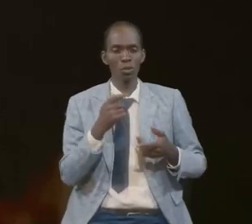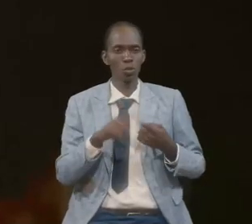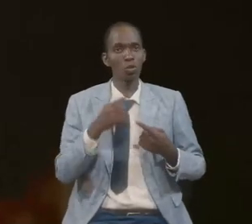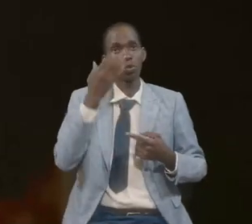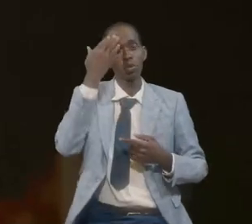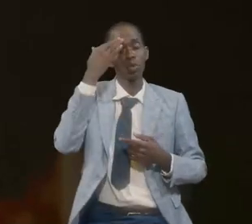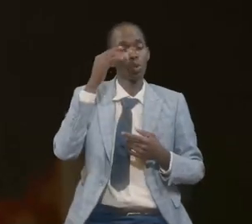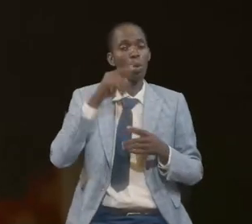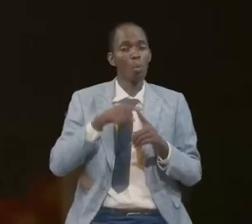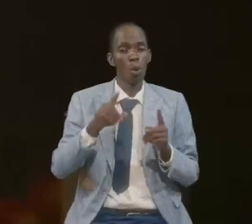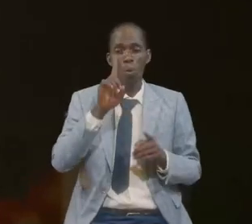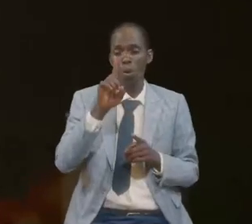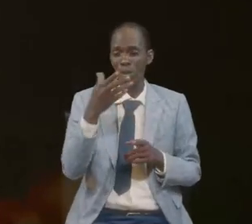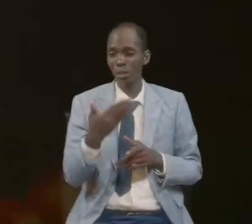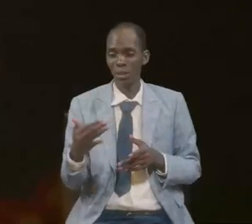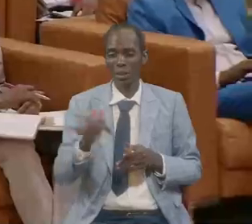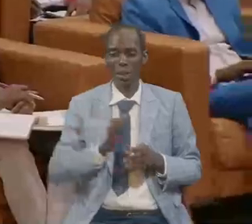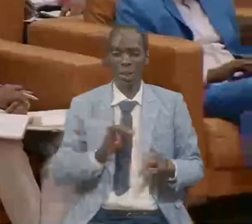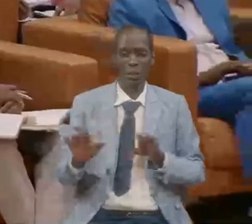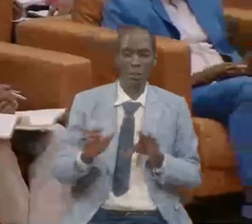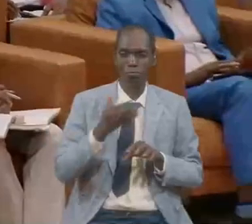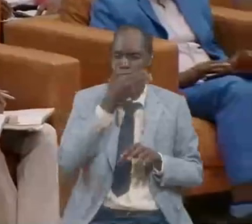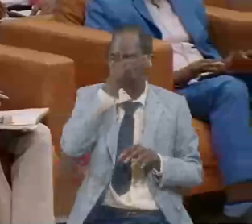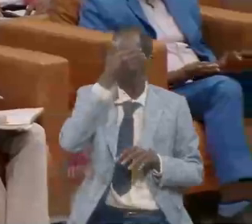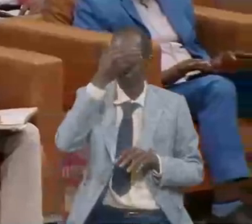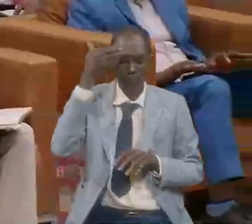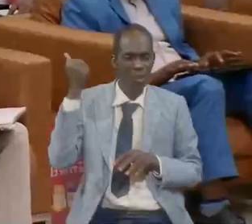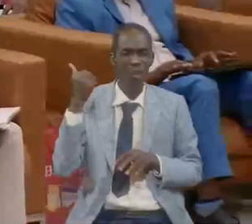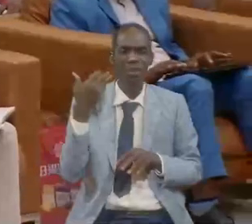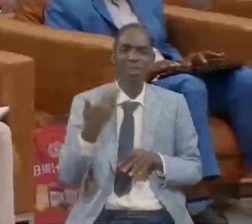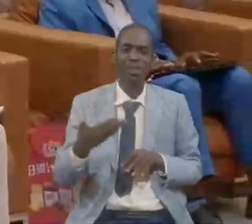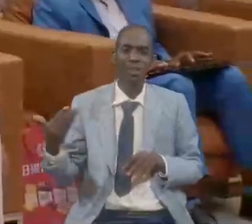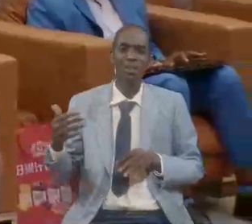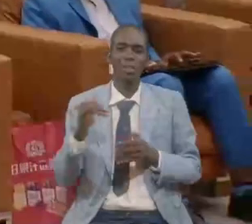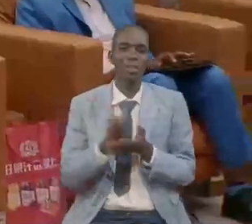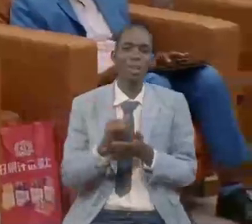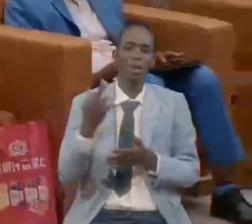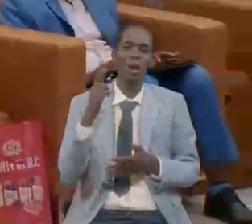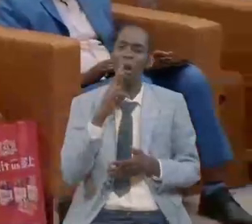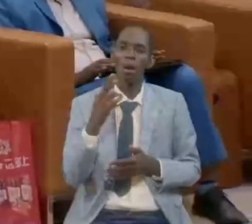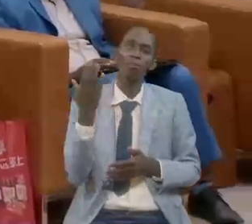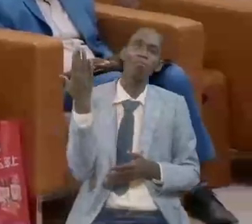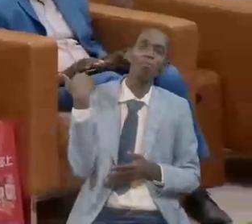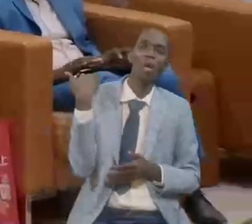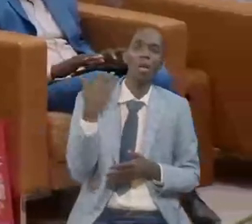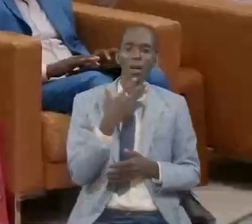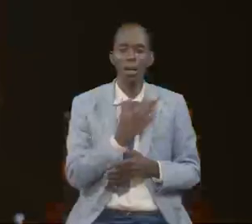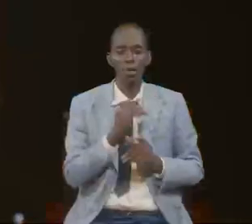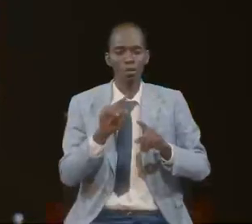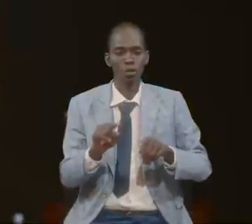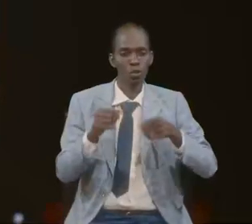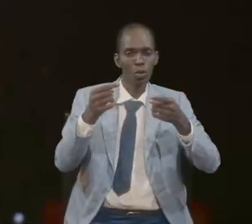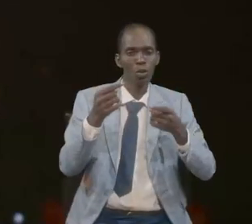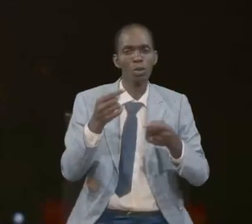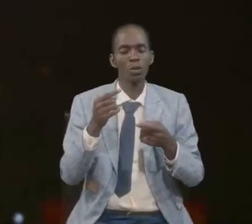Frère, je ne pense pas l'avoir saisi, mais je fais une chose, oubliant ce qui est en arrière et me portant vers ce qui